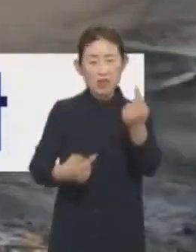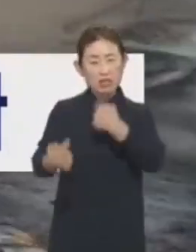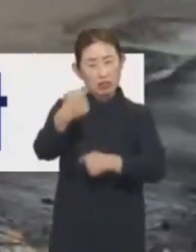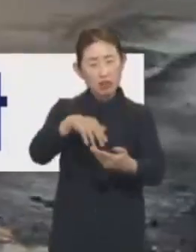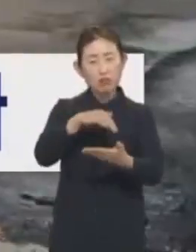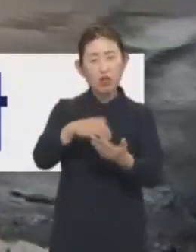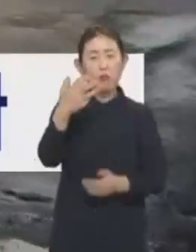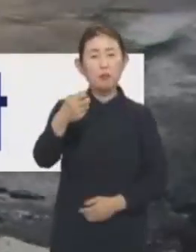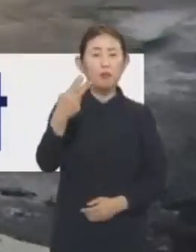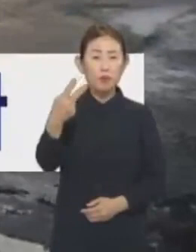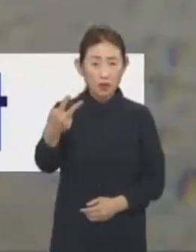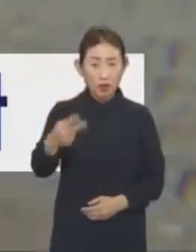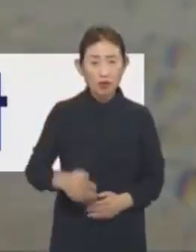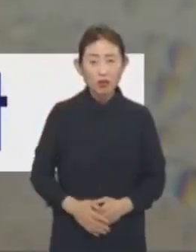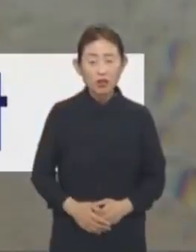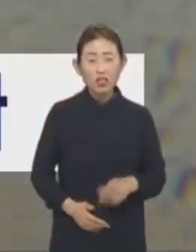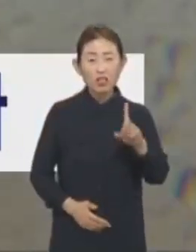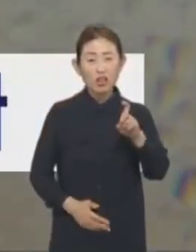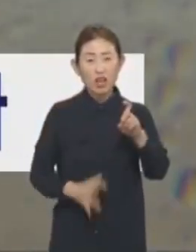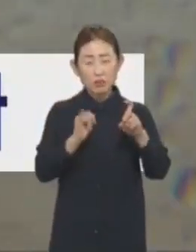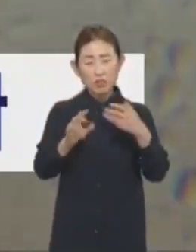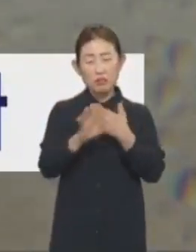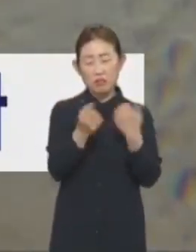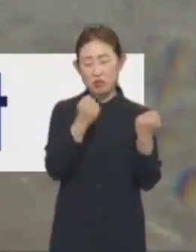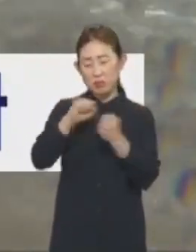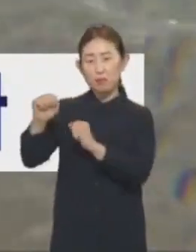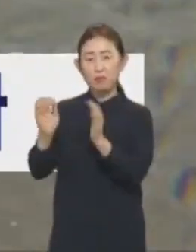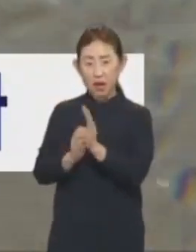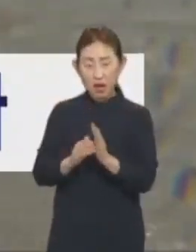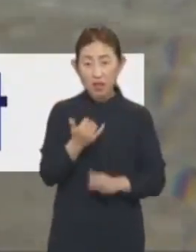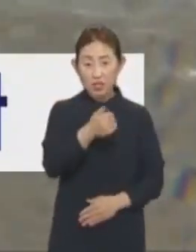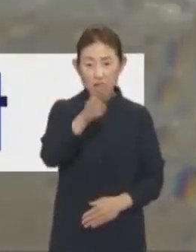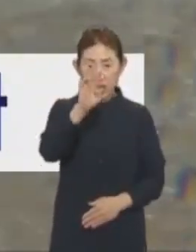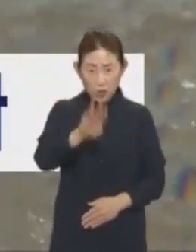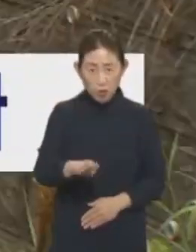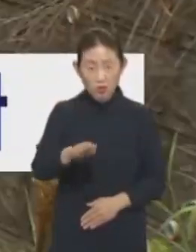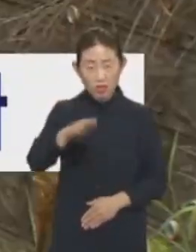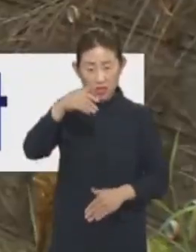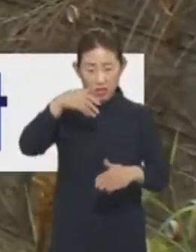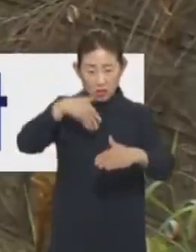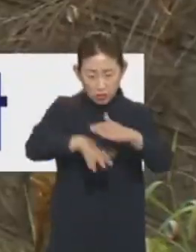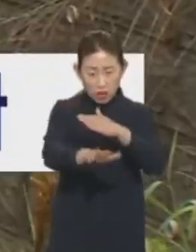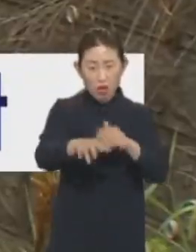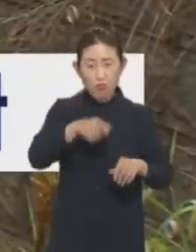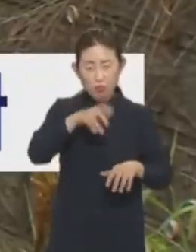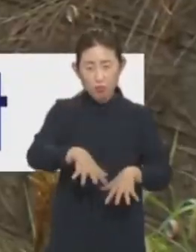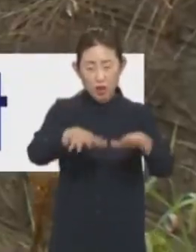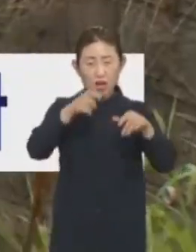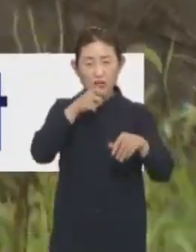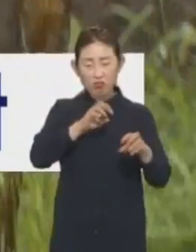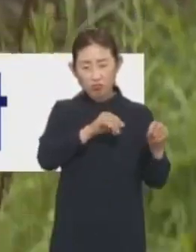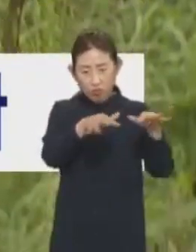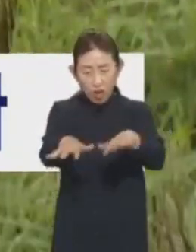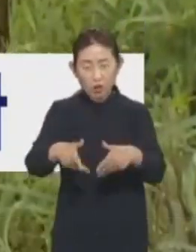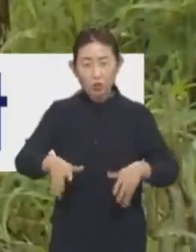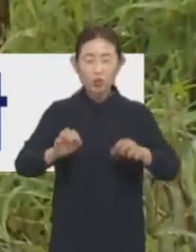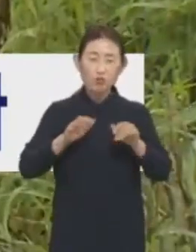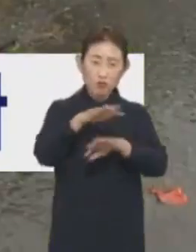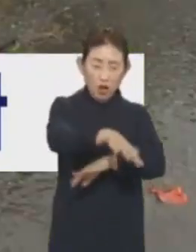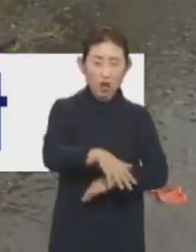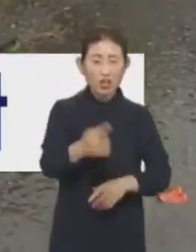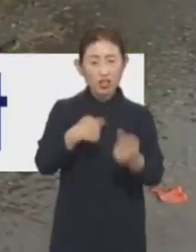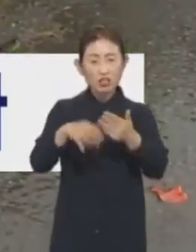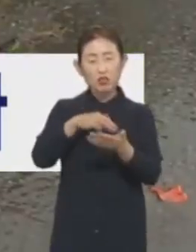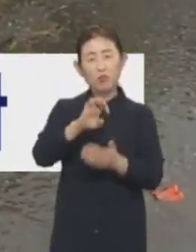82건의 신고가 접수됐고 11명이 임시 대피했으며 세종은 지하차도 침수와 토사 유출 도루침수 등